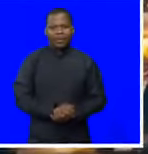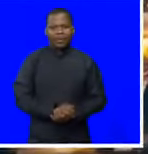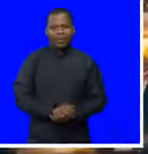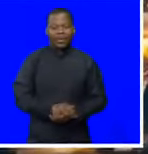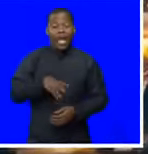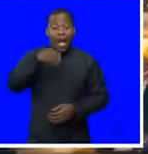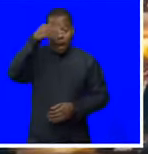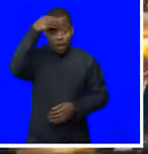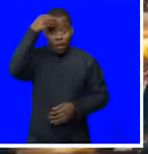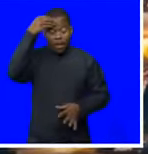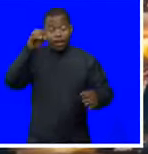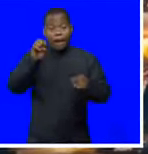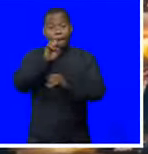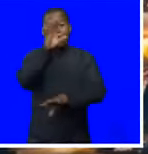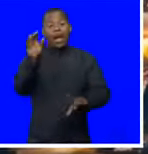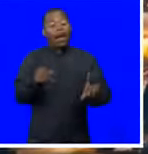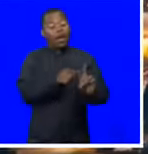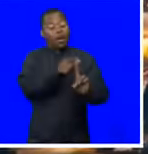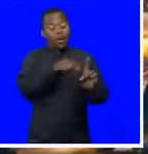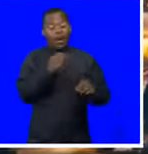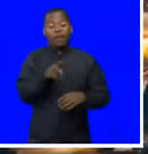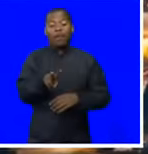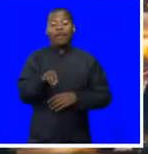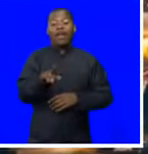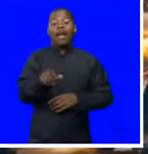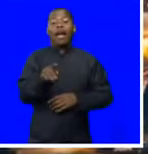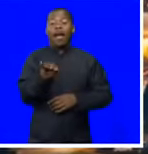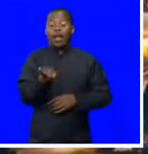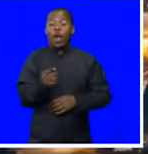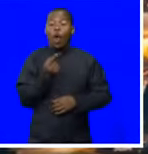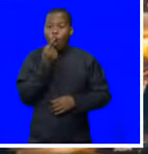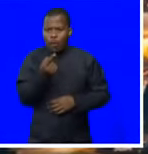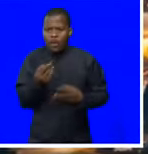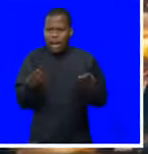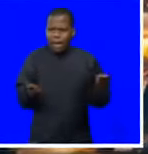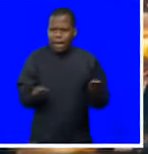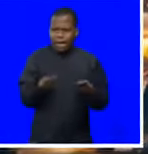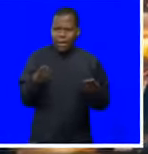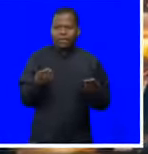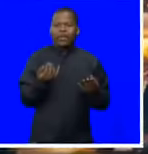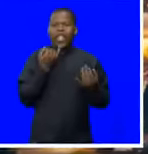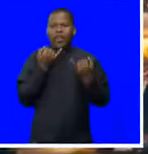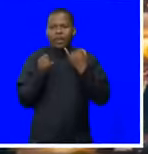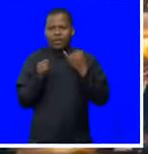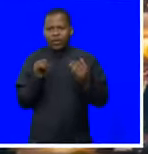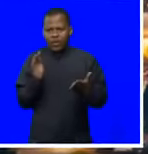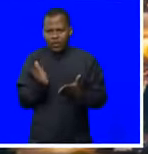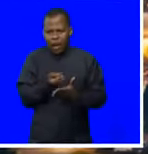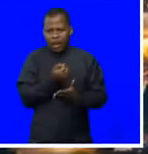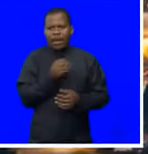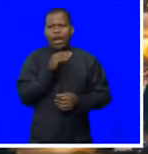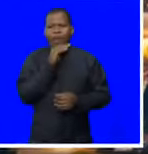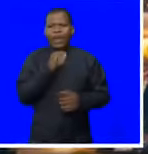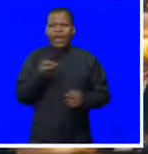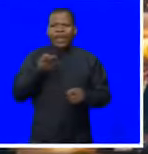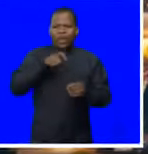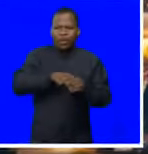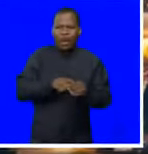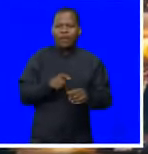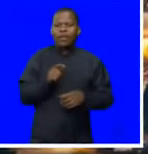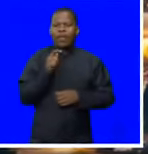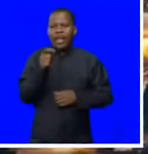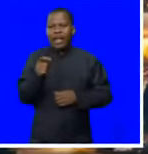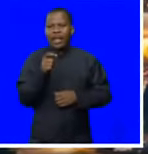umqhubanisi wesive namaphoyisa superintendent Phindile Vlakati ucela ke labo labathola imilayeto yokuthi kumele bawongelela ke lihlolo phecelete ama